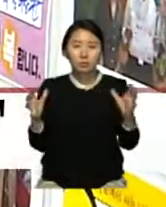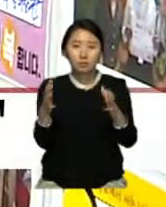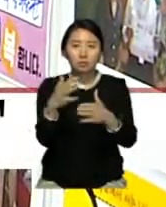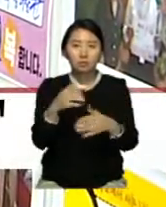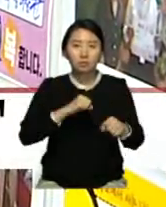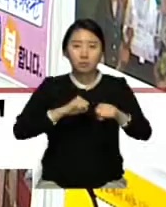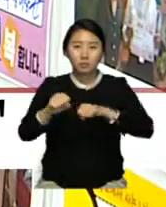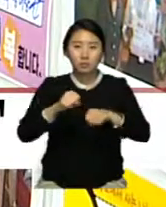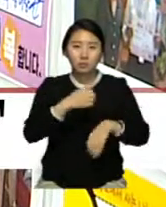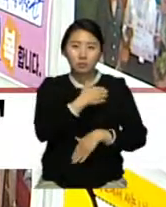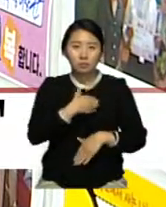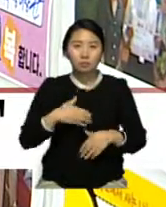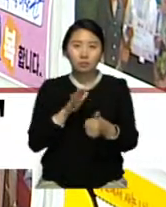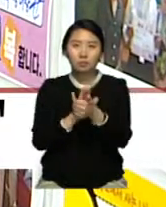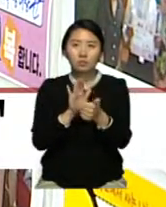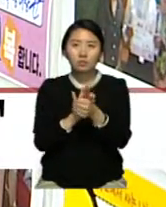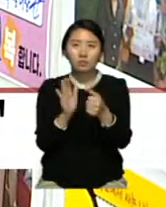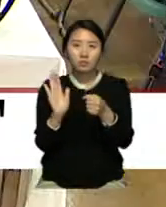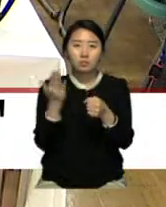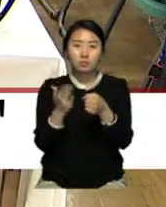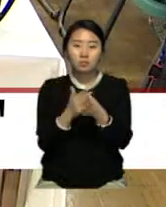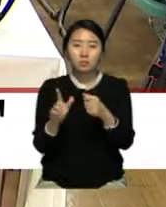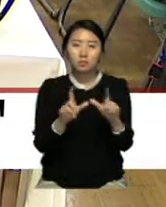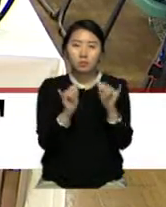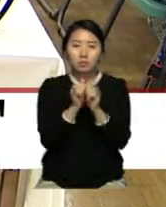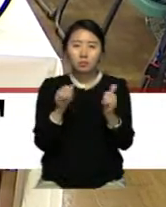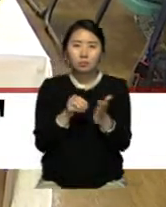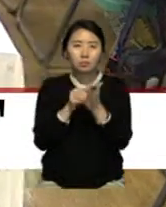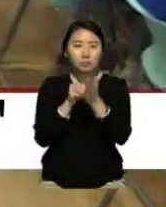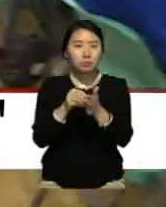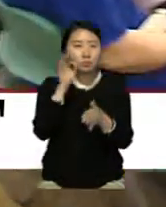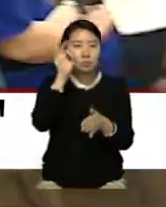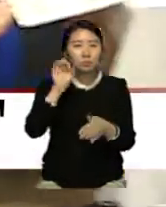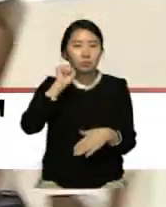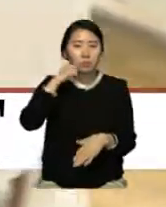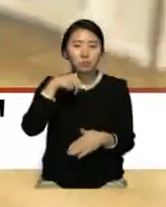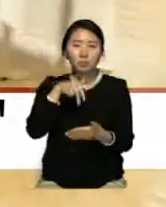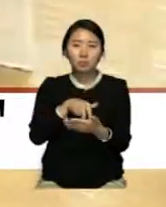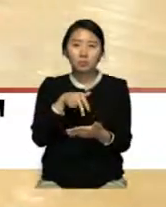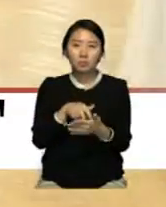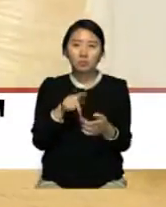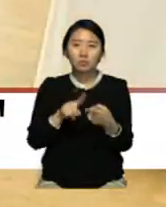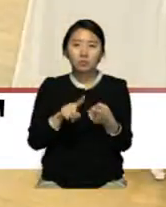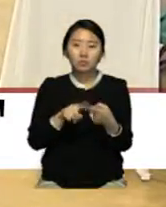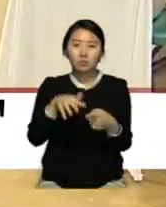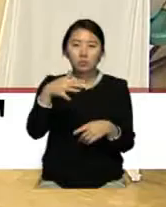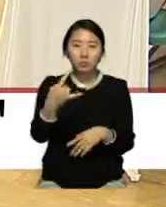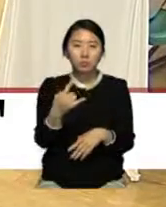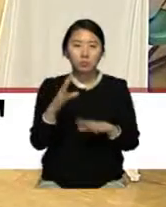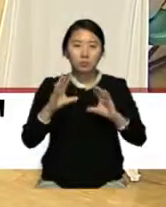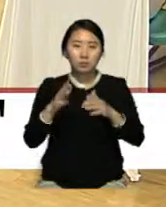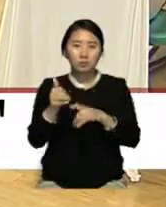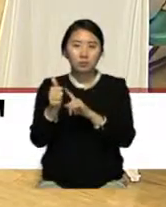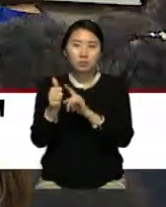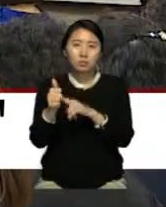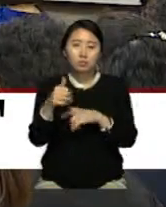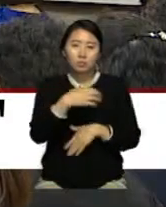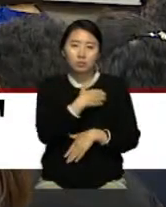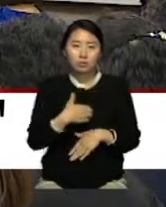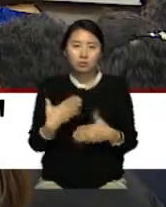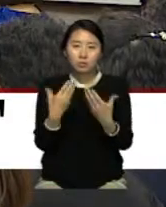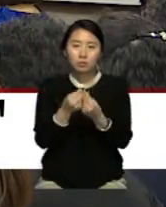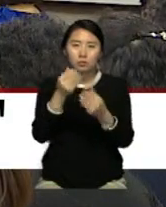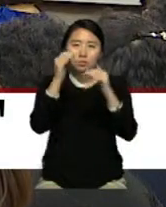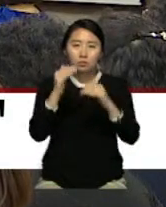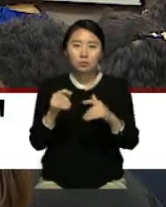이들 활동을 구해서 지원한 만큼 주민 발의로 볼 수 없다는 것입니다. 이에 대해 최은수 국장은 구청은 조례 내용에